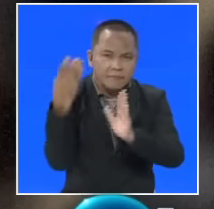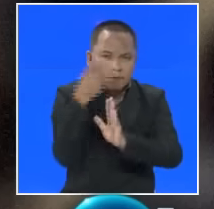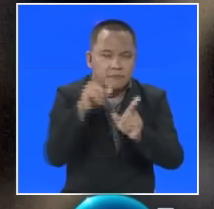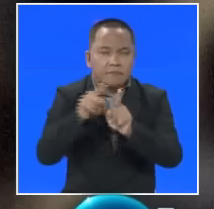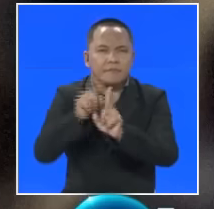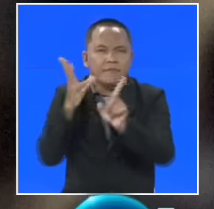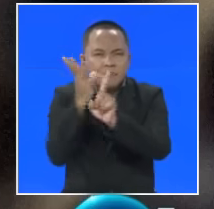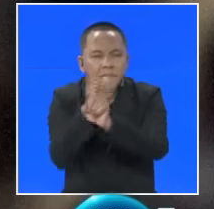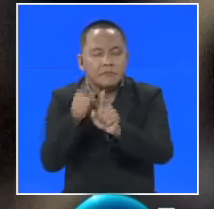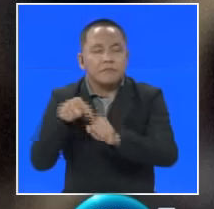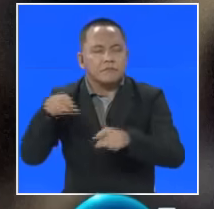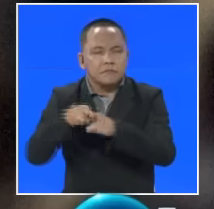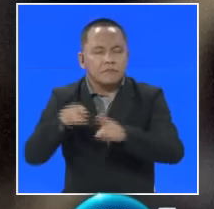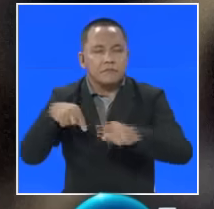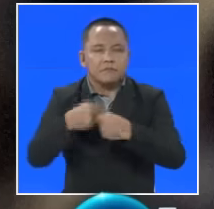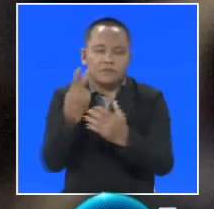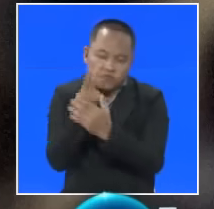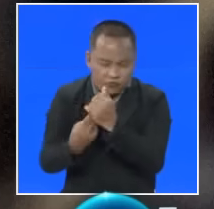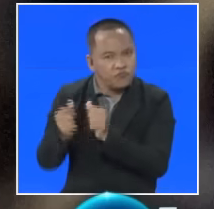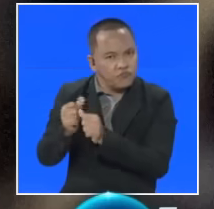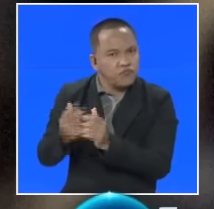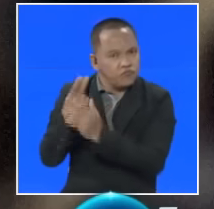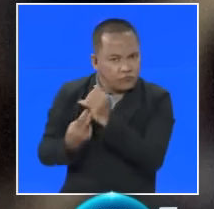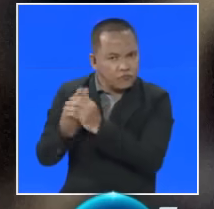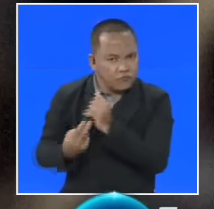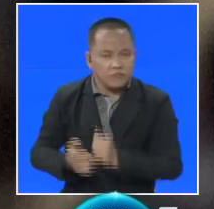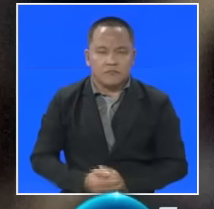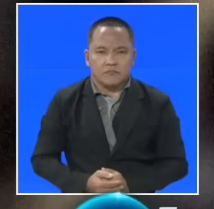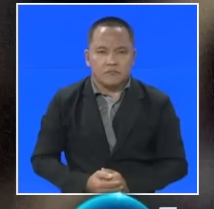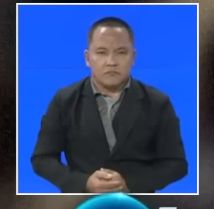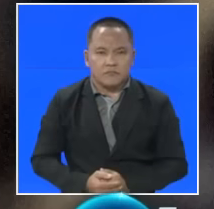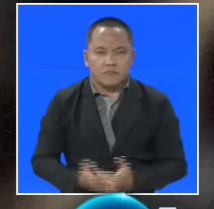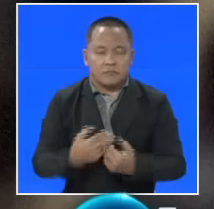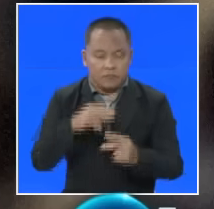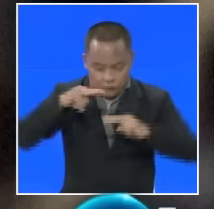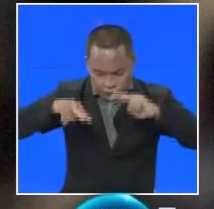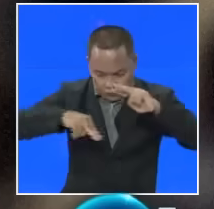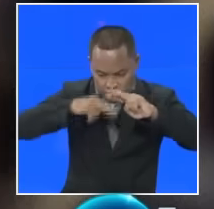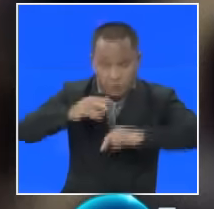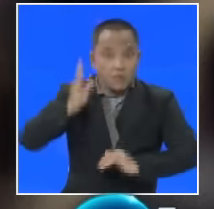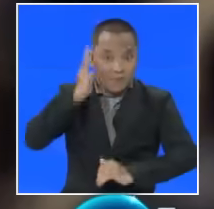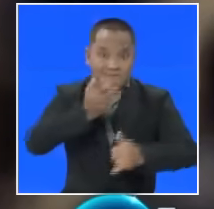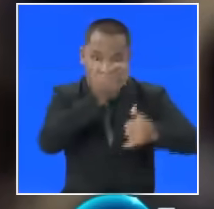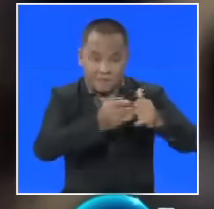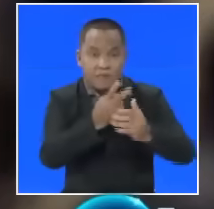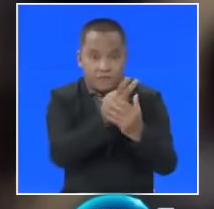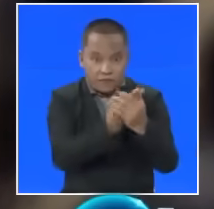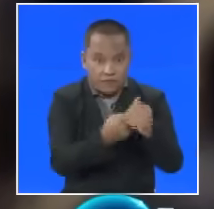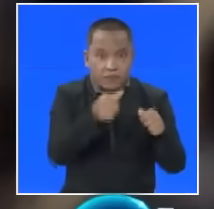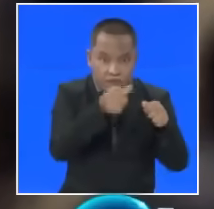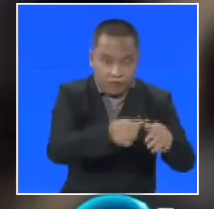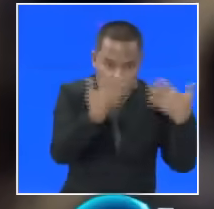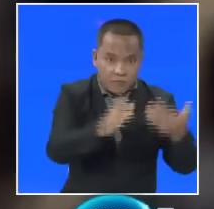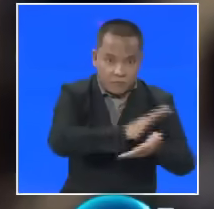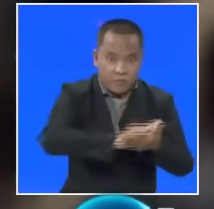เชิงชู้สาวให้เข้าใจได้ว่าคบหากับผู้ชายในรูปจากการตรวจสอบพบผู้ชายในรูปมีภรรยาและจดทะเบียน